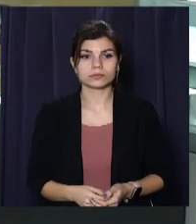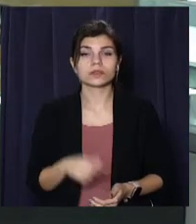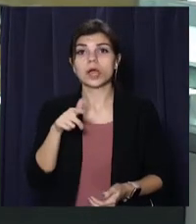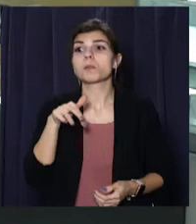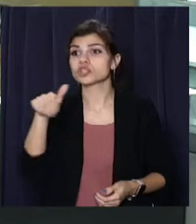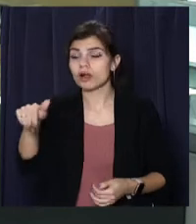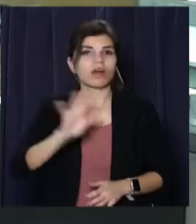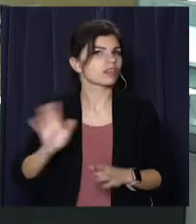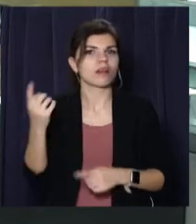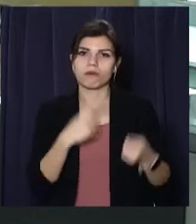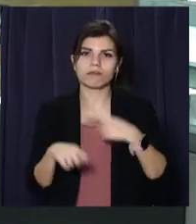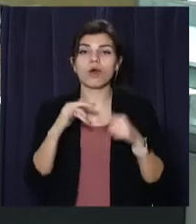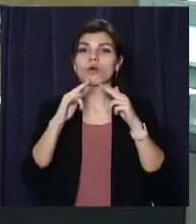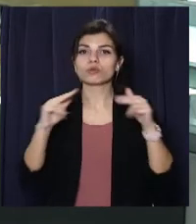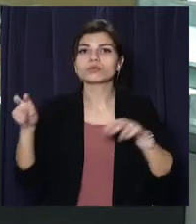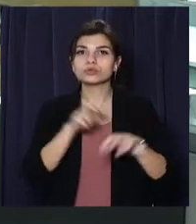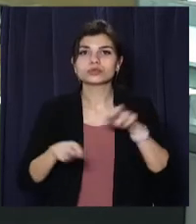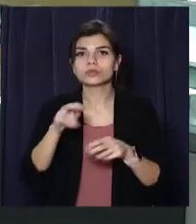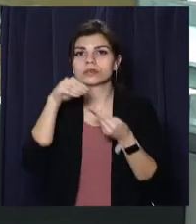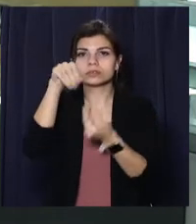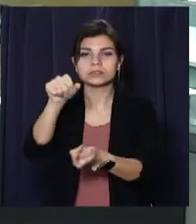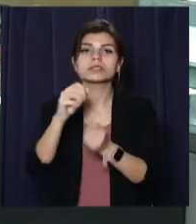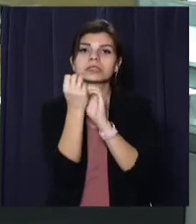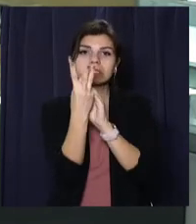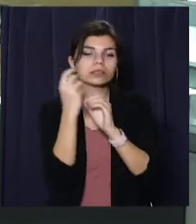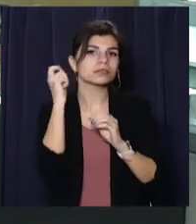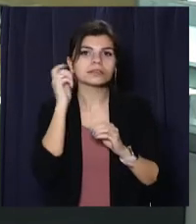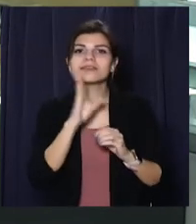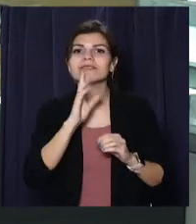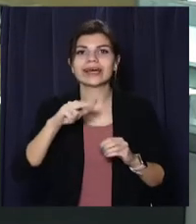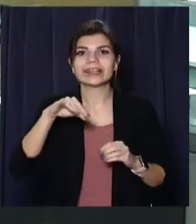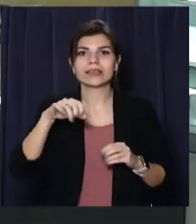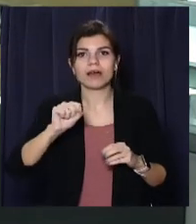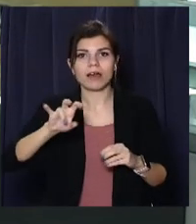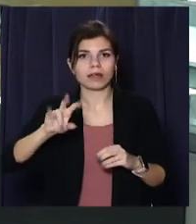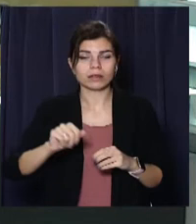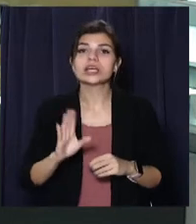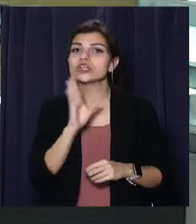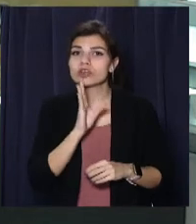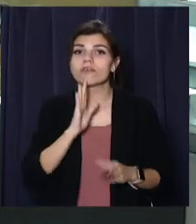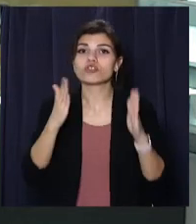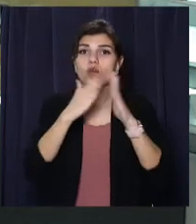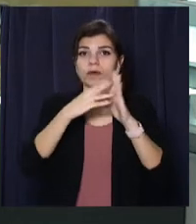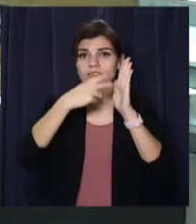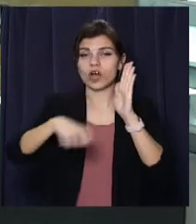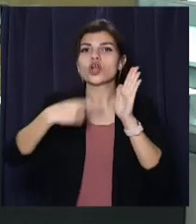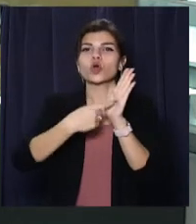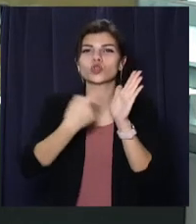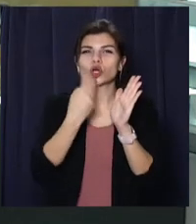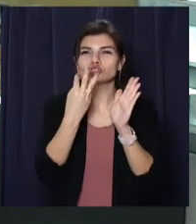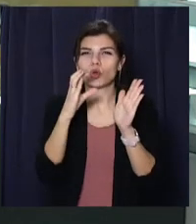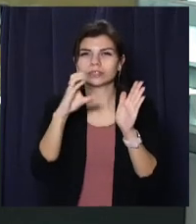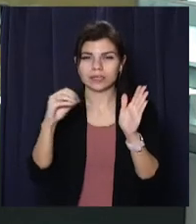Пішла і не повернулася. У Дніпрі розшукують зниклу 13-річну Діану Ніколаєнко. Дівчинка вийшла з дому на Донецькому